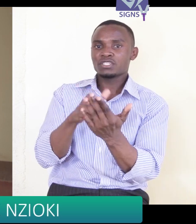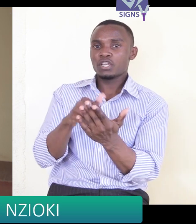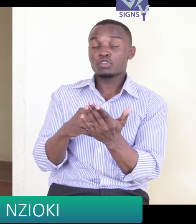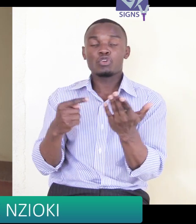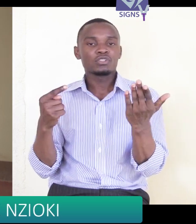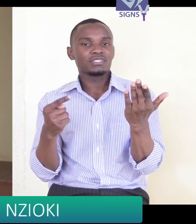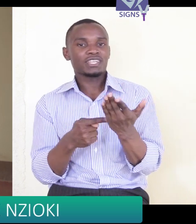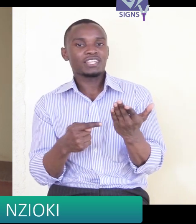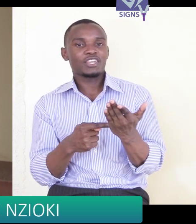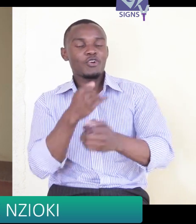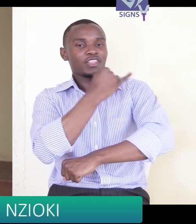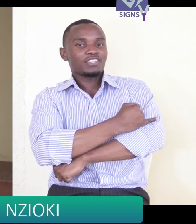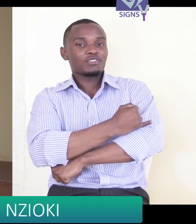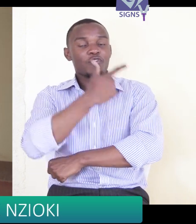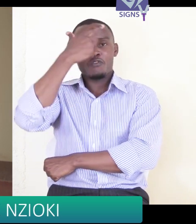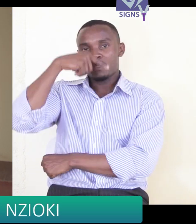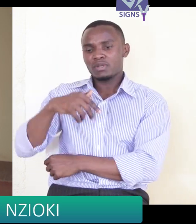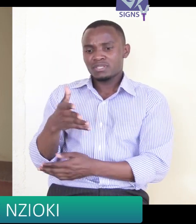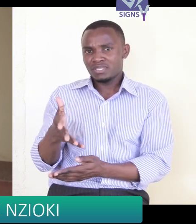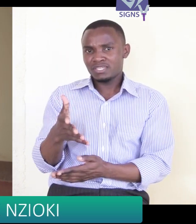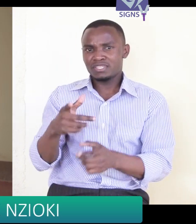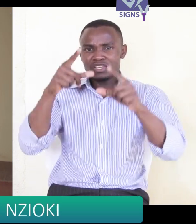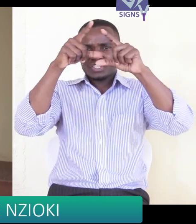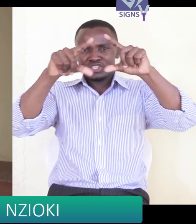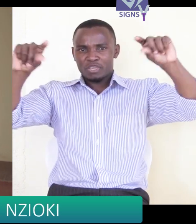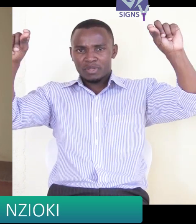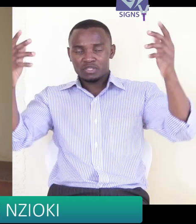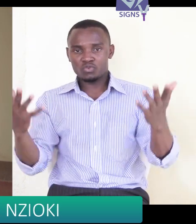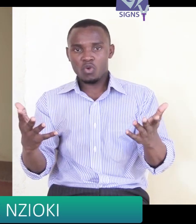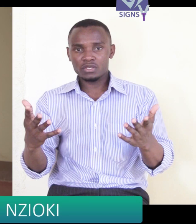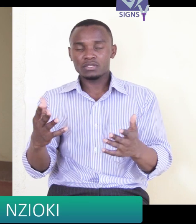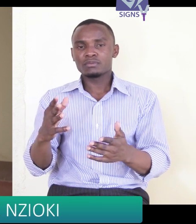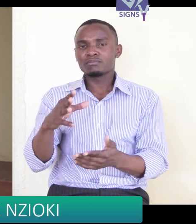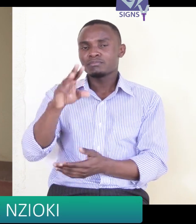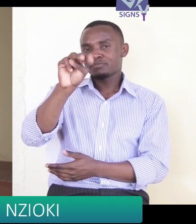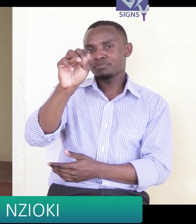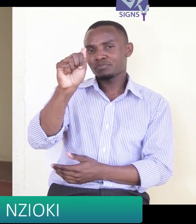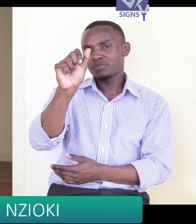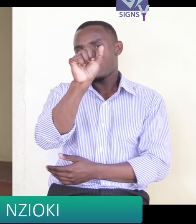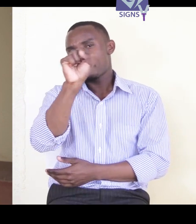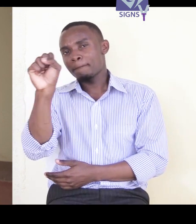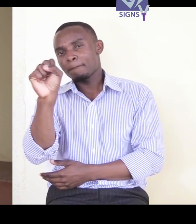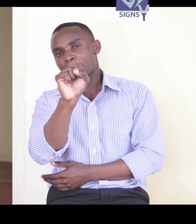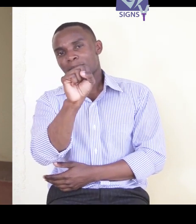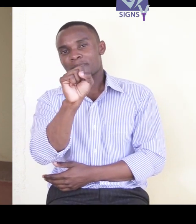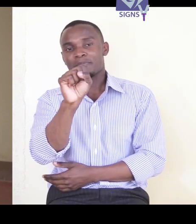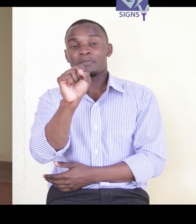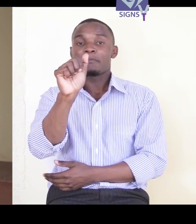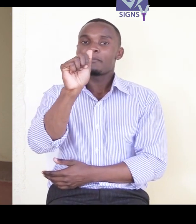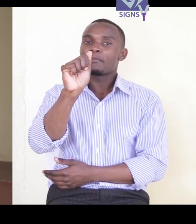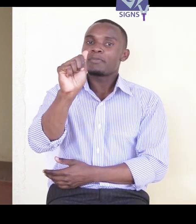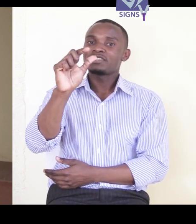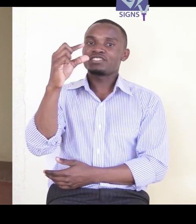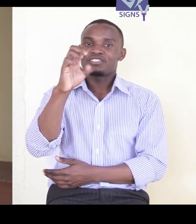Blind. This is Japanese massage. We call it shiatsu. What is shiatsu?